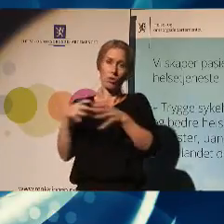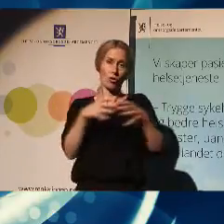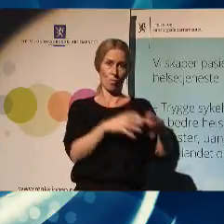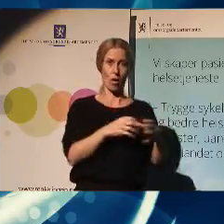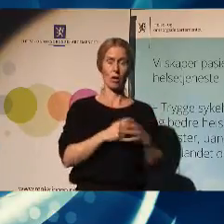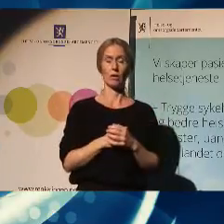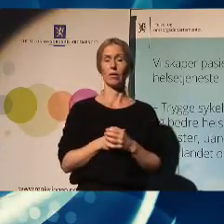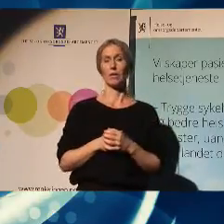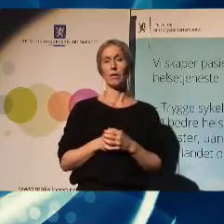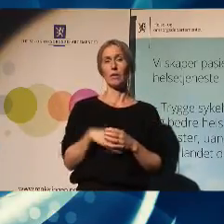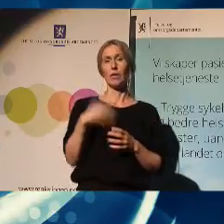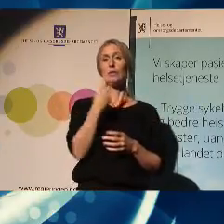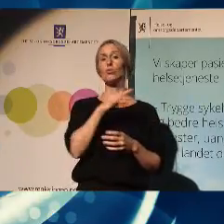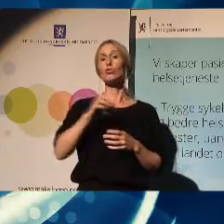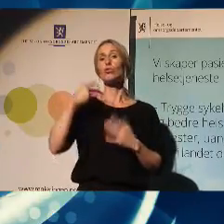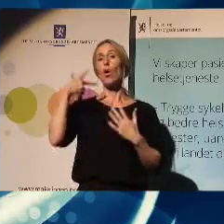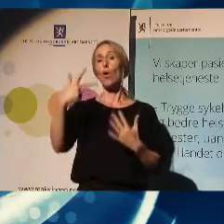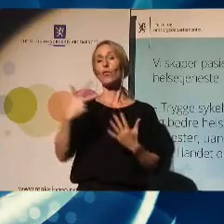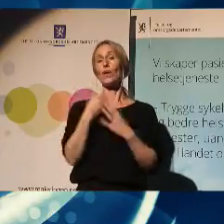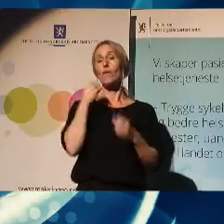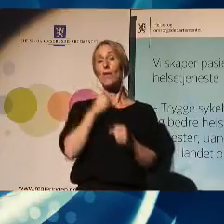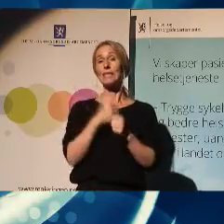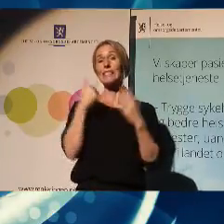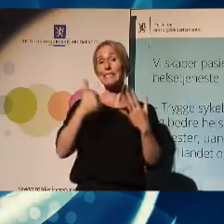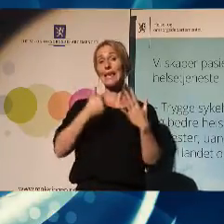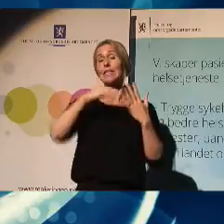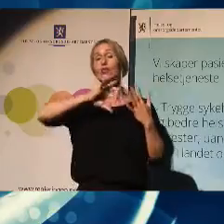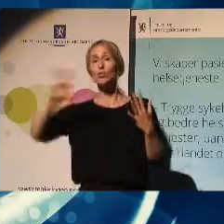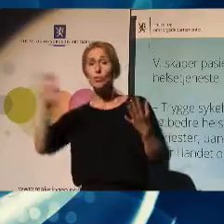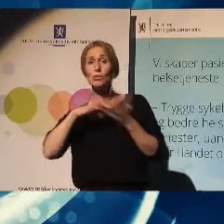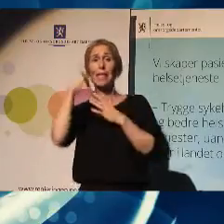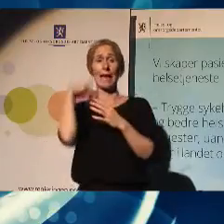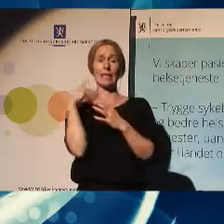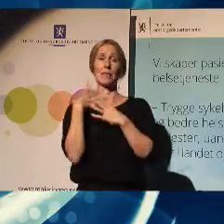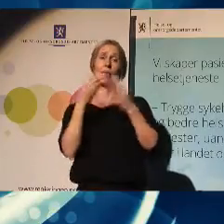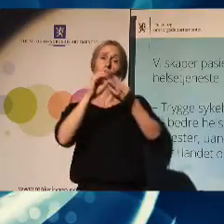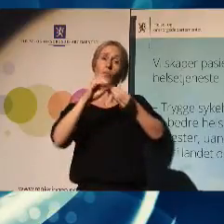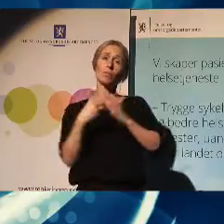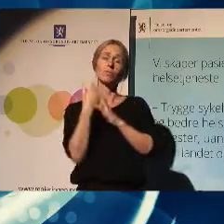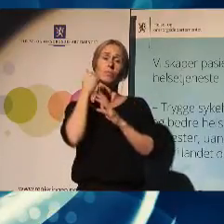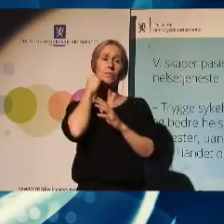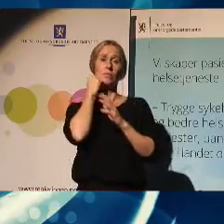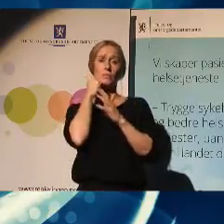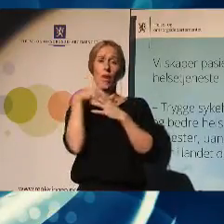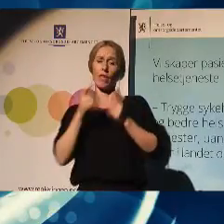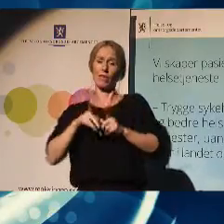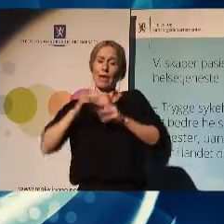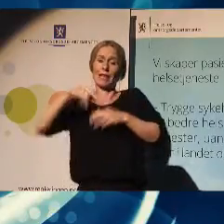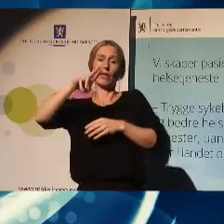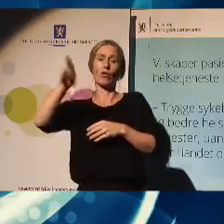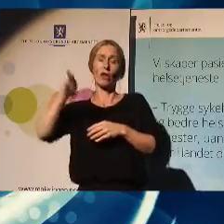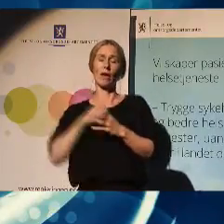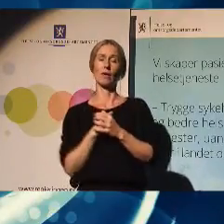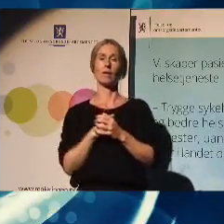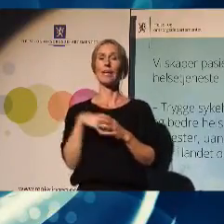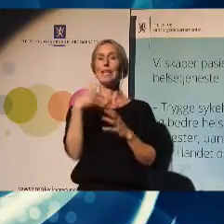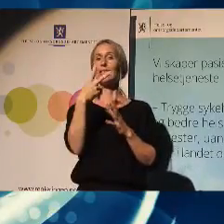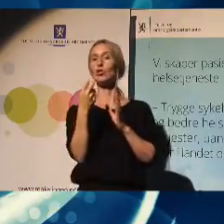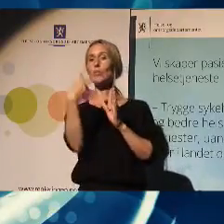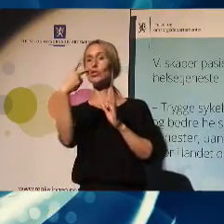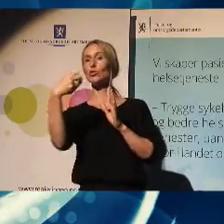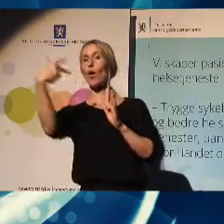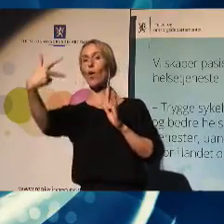I 2008 var det 56 000 eldre med problematisk drikkeadferd i Norge. I 2028 er tallet estimert